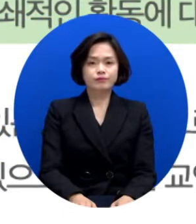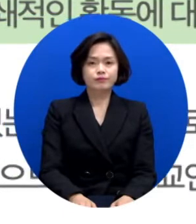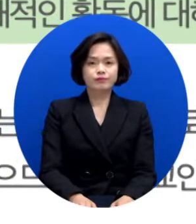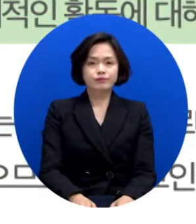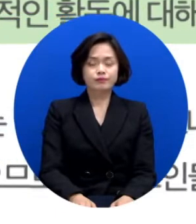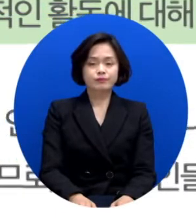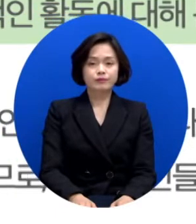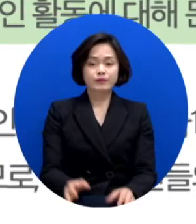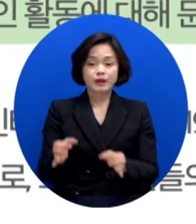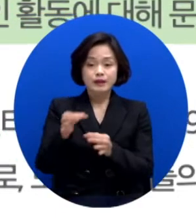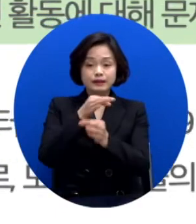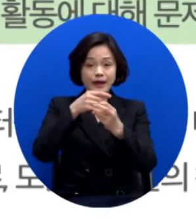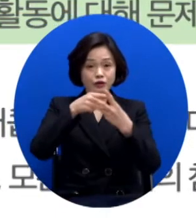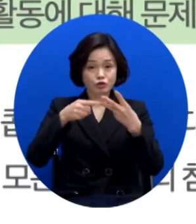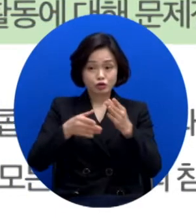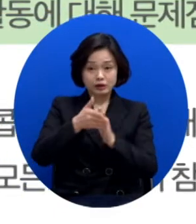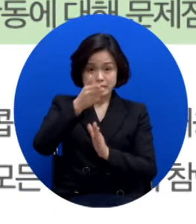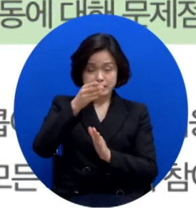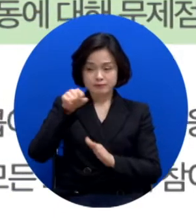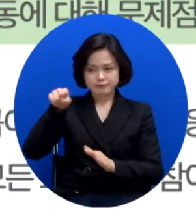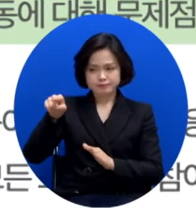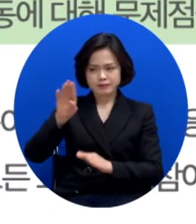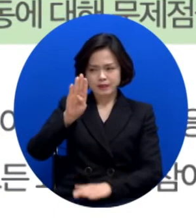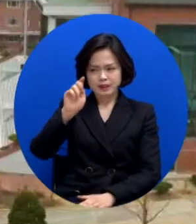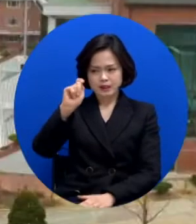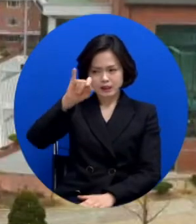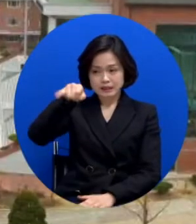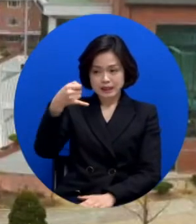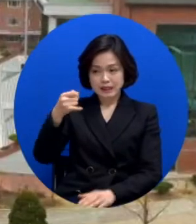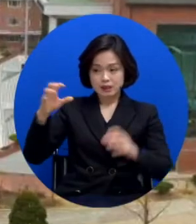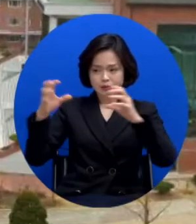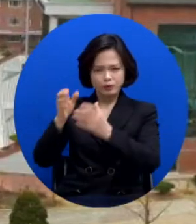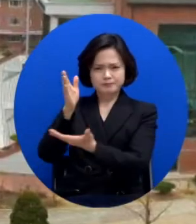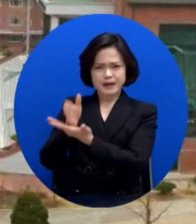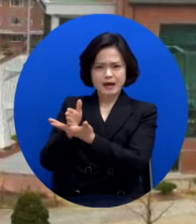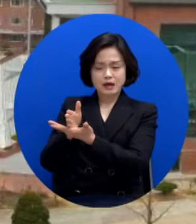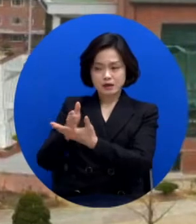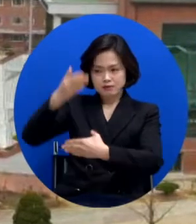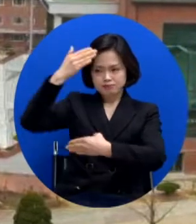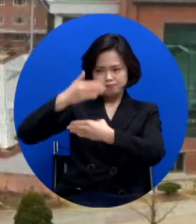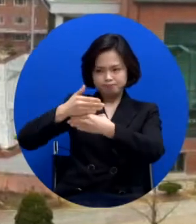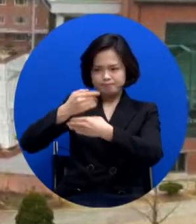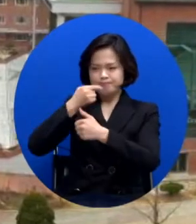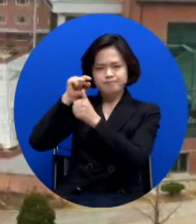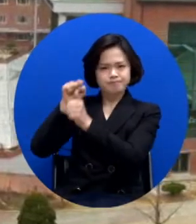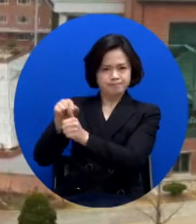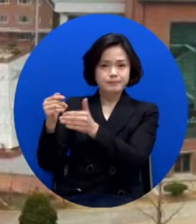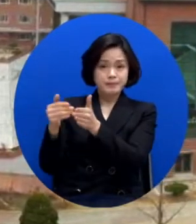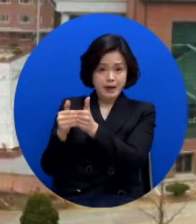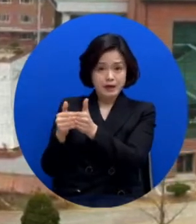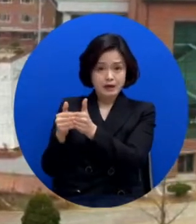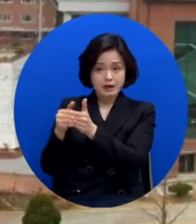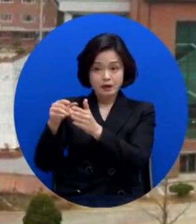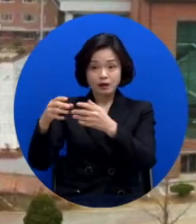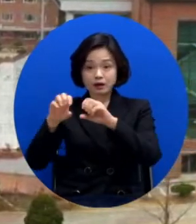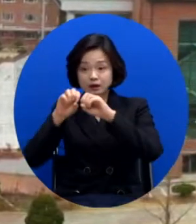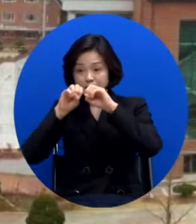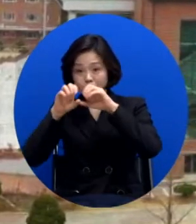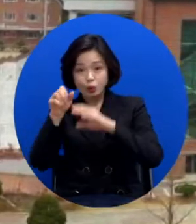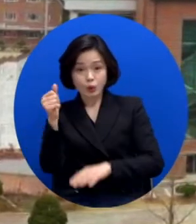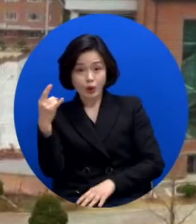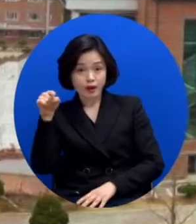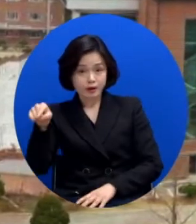bt 즈의 열방 센터 의 집합을 금지하고 폐쇄 명령을 내렸으며 인터콥은 지난 12일 상주 시장을 상대로